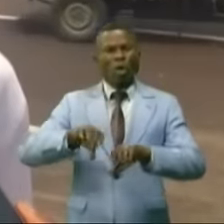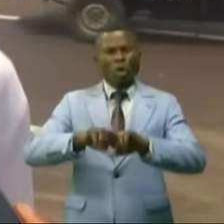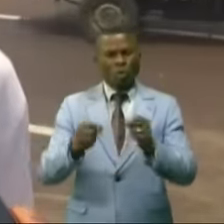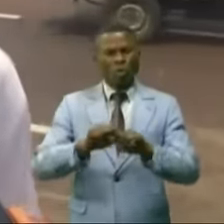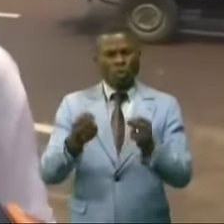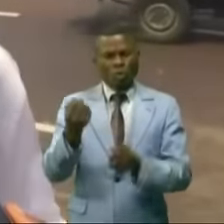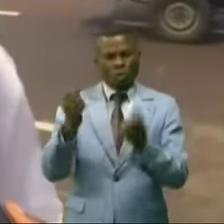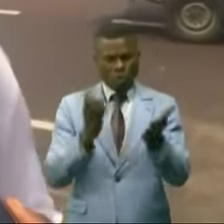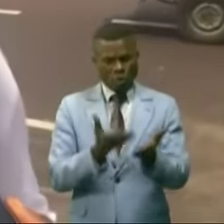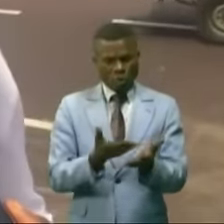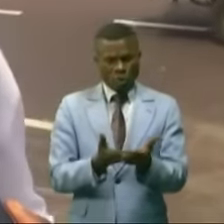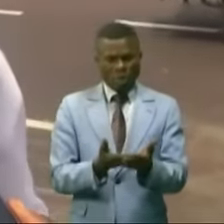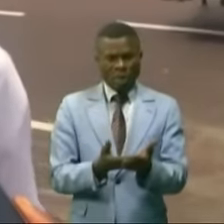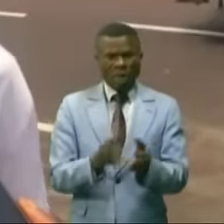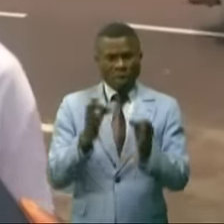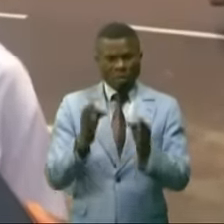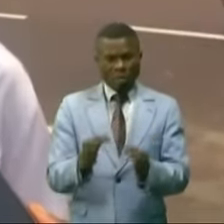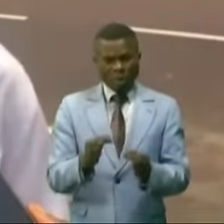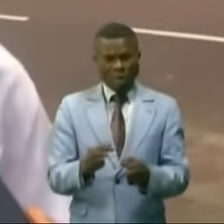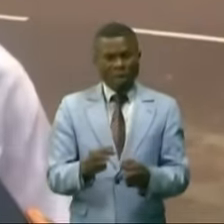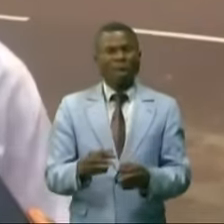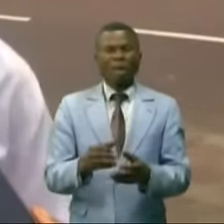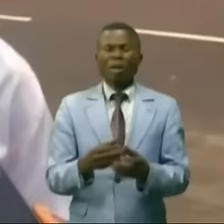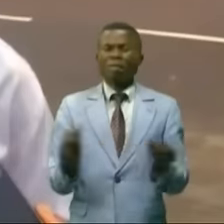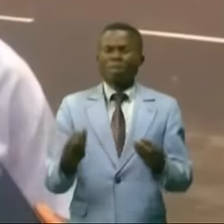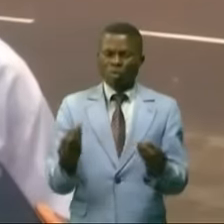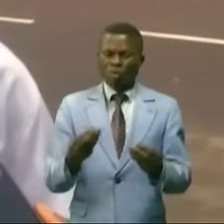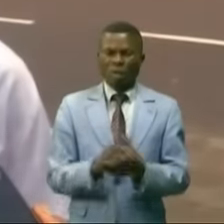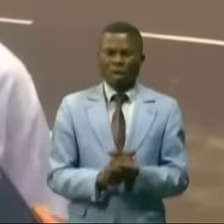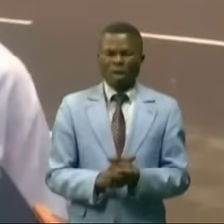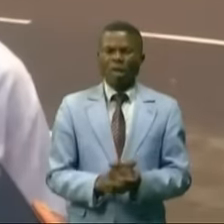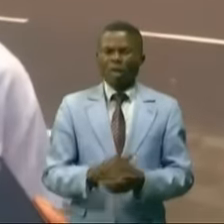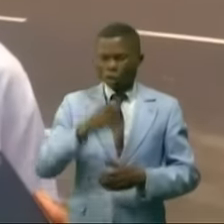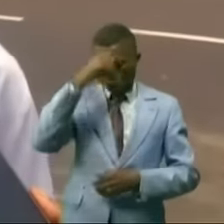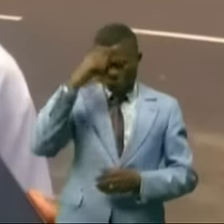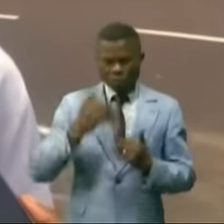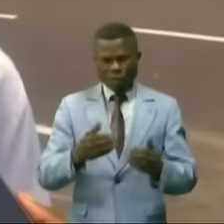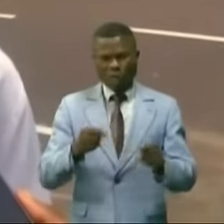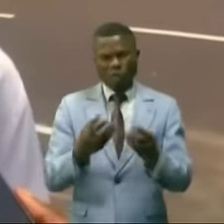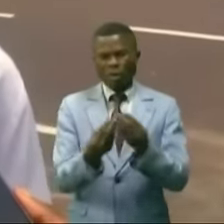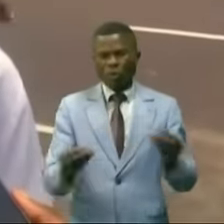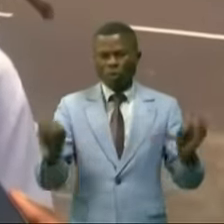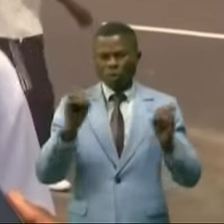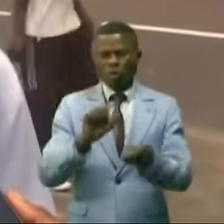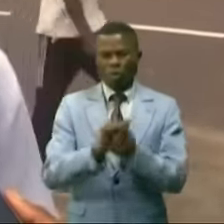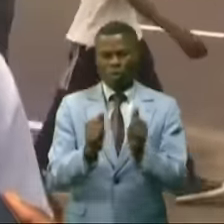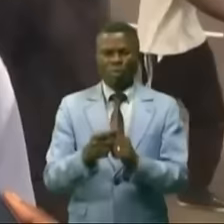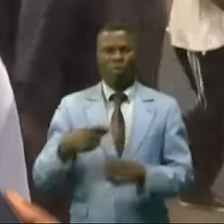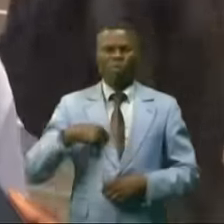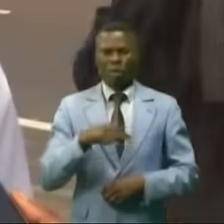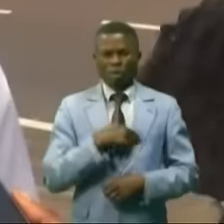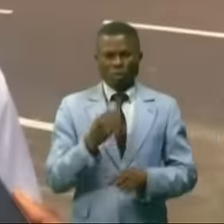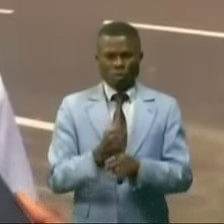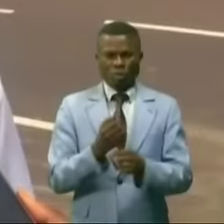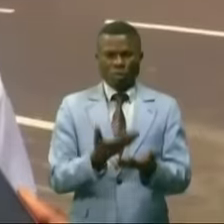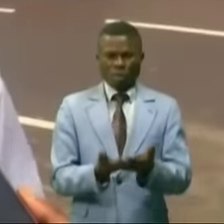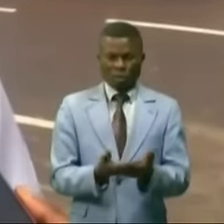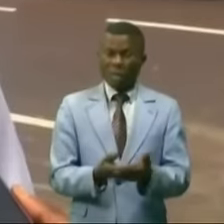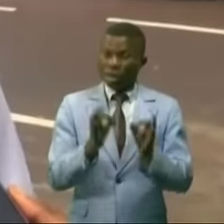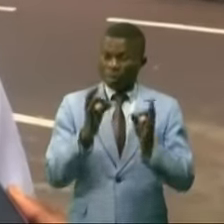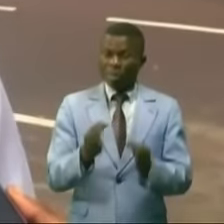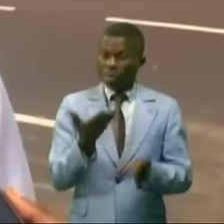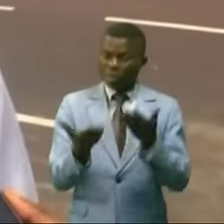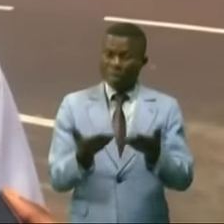Nous avons connu Sotras, GESAC qui ne sont plus opérationnels par manque de subventions. Transco risque de subir le même